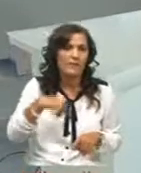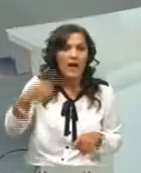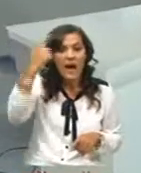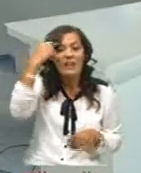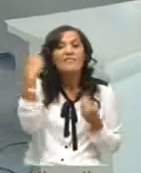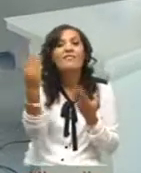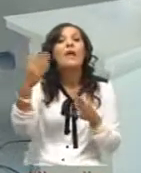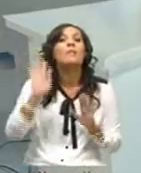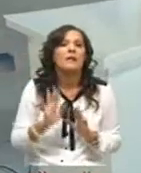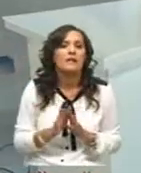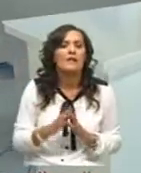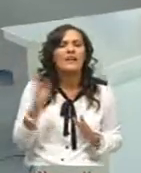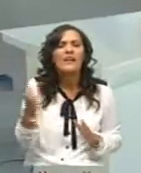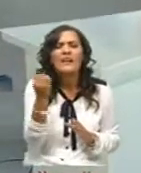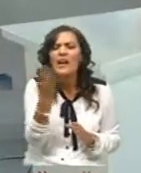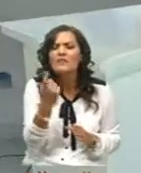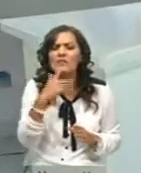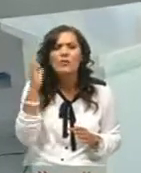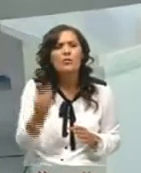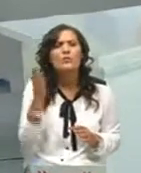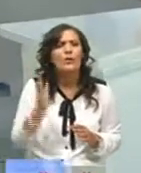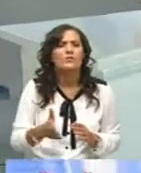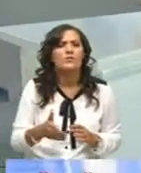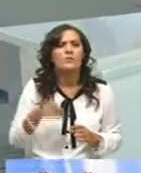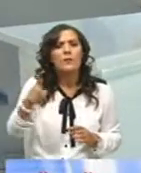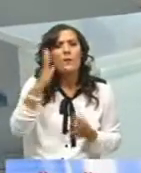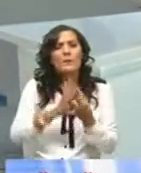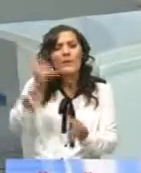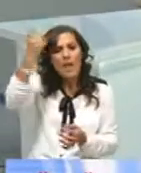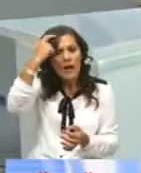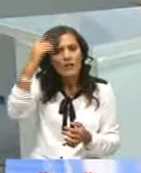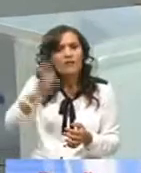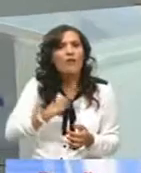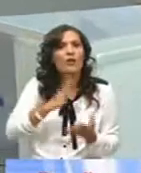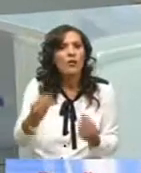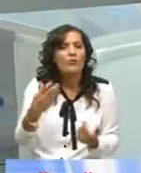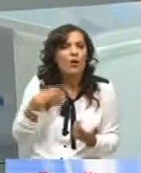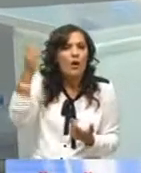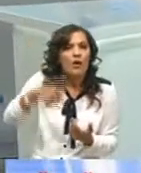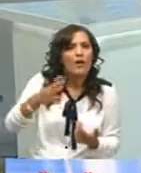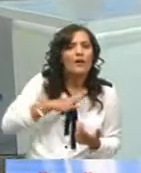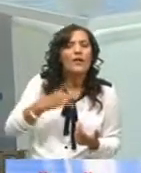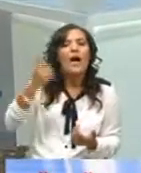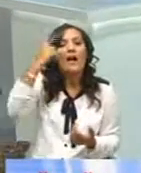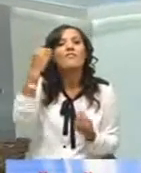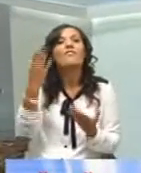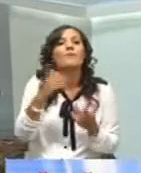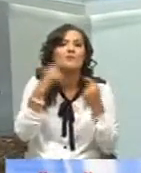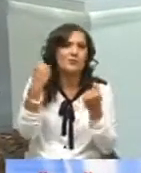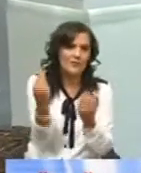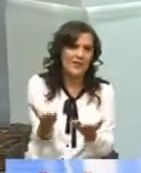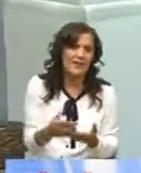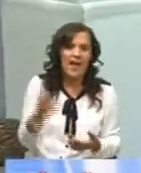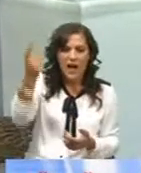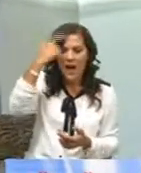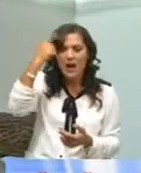akıl vermeyin yani kaç yaşında olursa olsun çünkü o birey aklıyla huzur veriyor zaten Akıl verme huzur veriyor